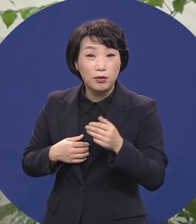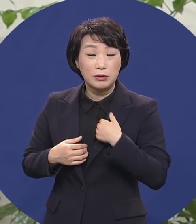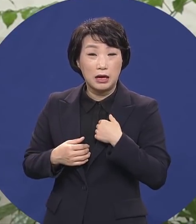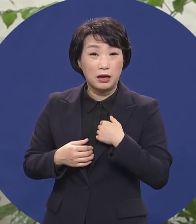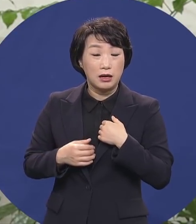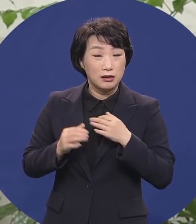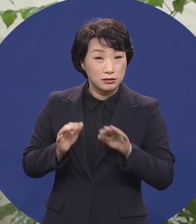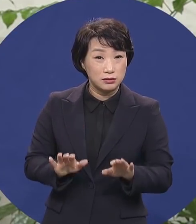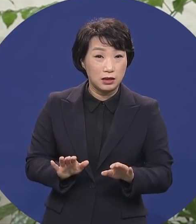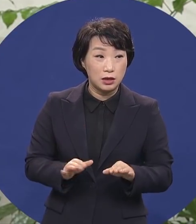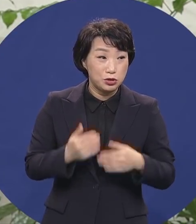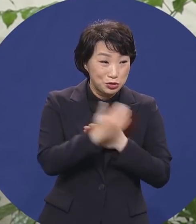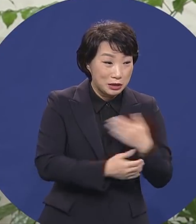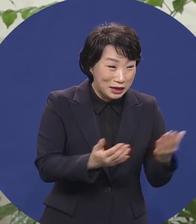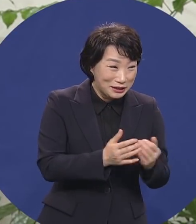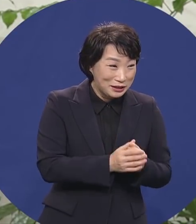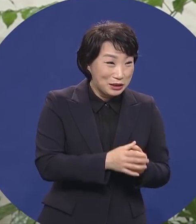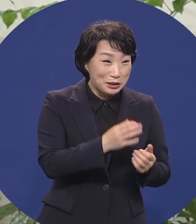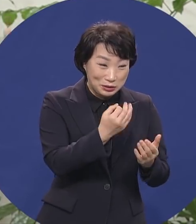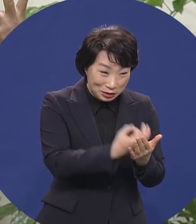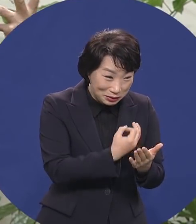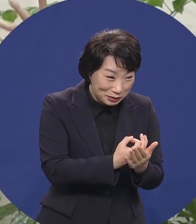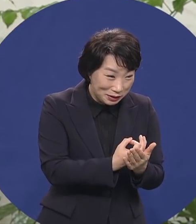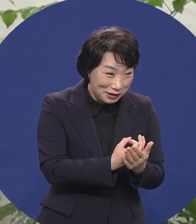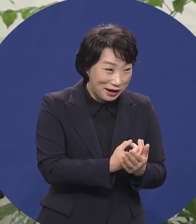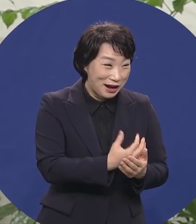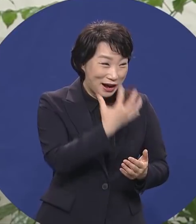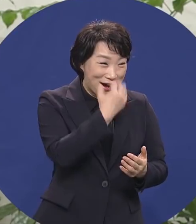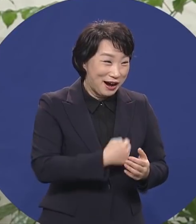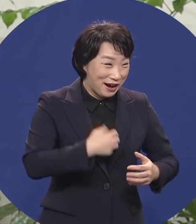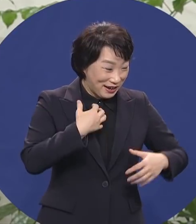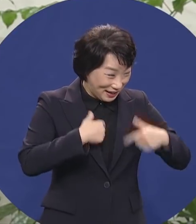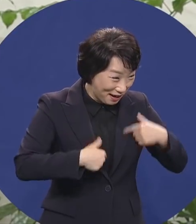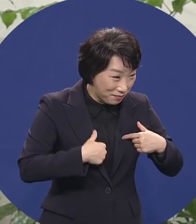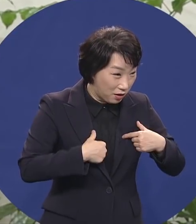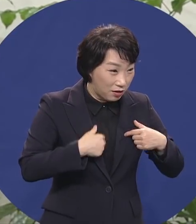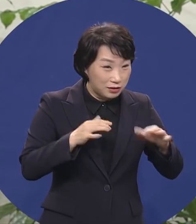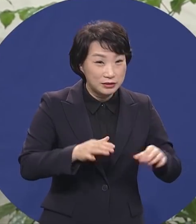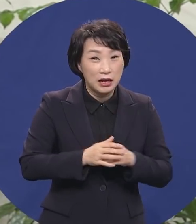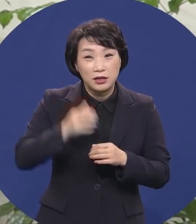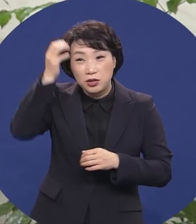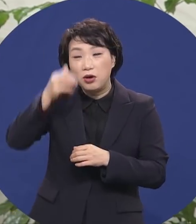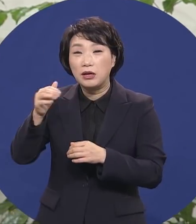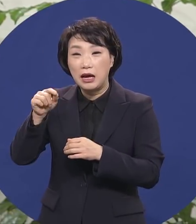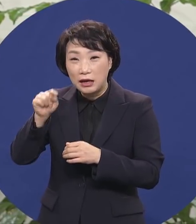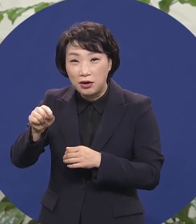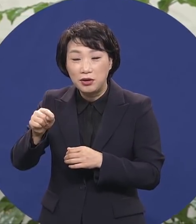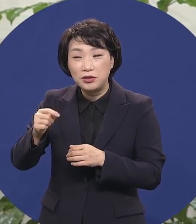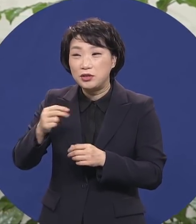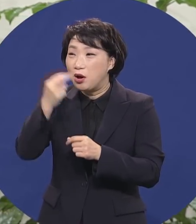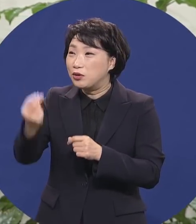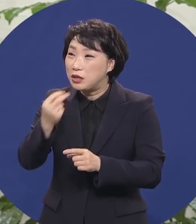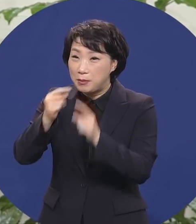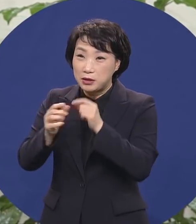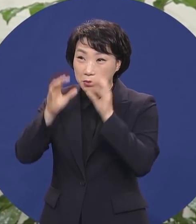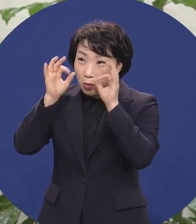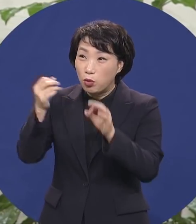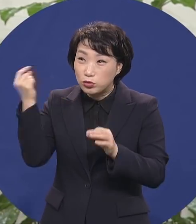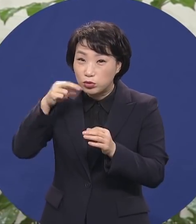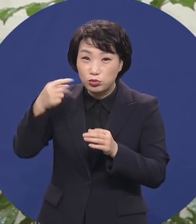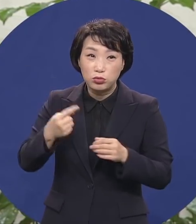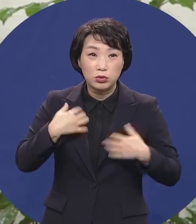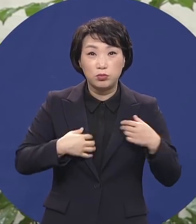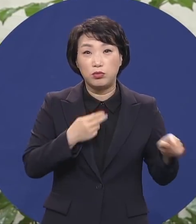근데 왜 육의 것은 돈이 생기면 그렇게 기쁜데 영의 것은 영생의 말씀을 들어도 기쁨이